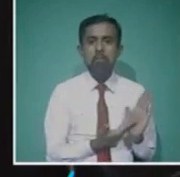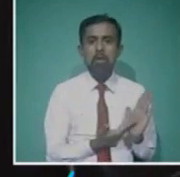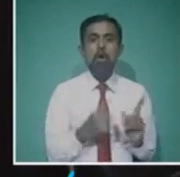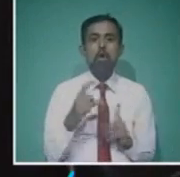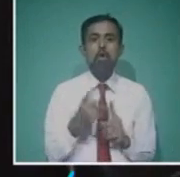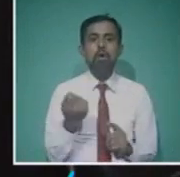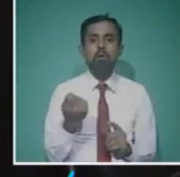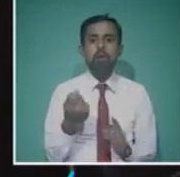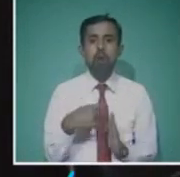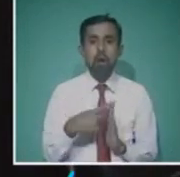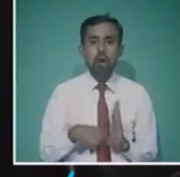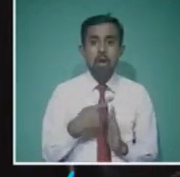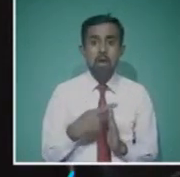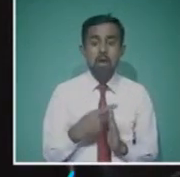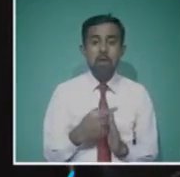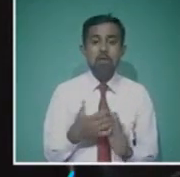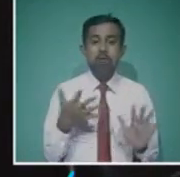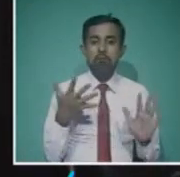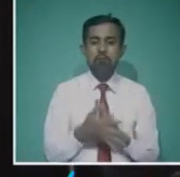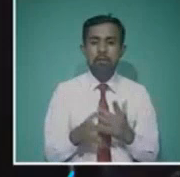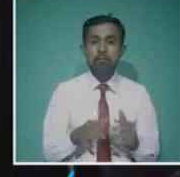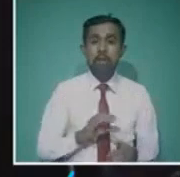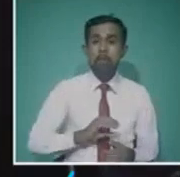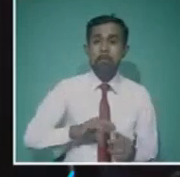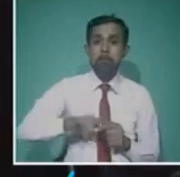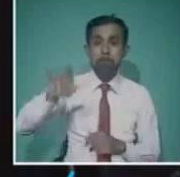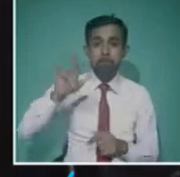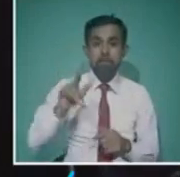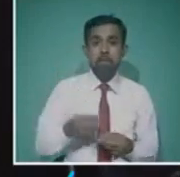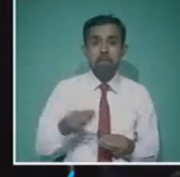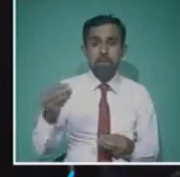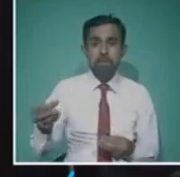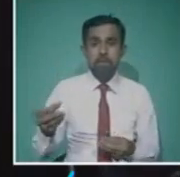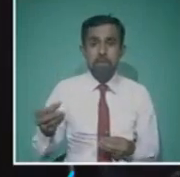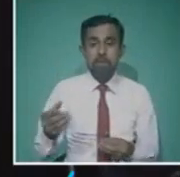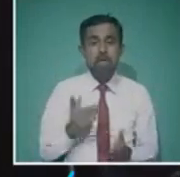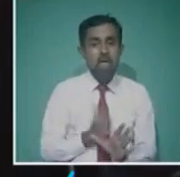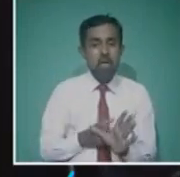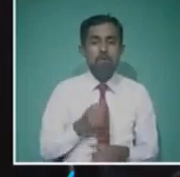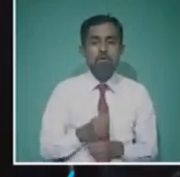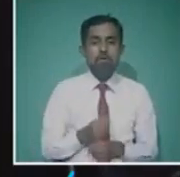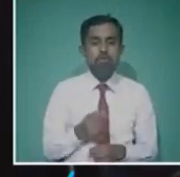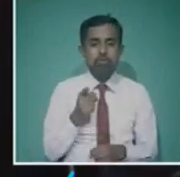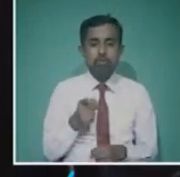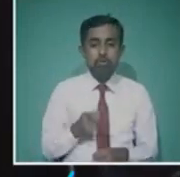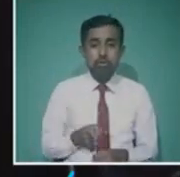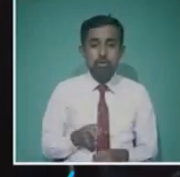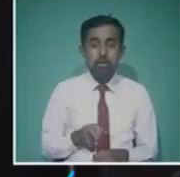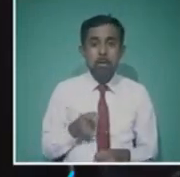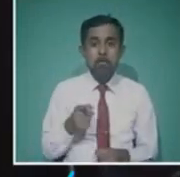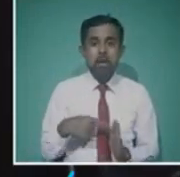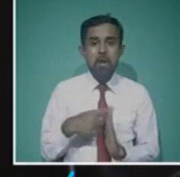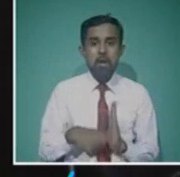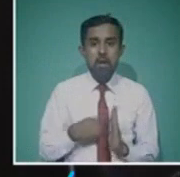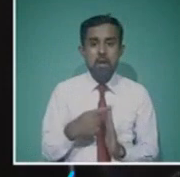ඩොලර් ලංකාවෙන් ආයතාලෙස ගෙනියන්න ඉඩ තිබූ හැම ආණ්ඩුවකටම මේ